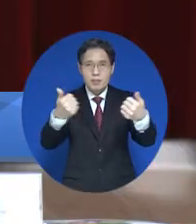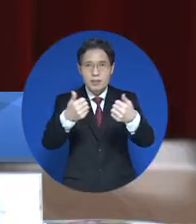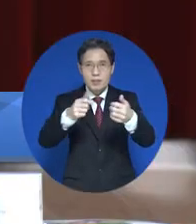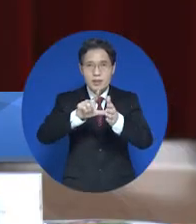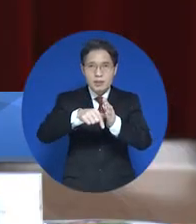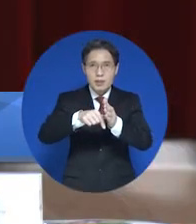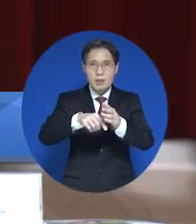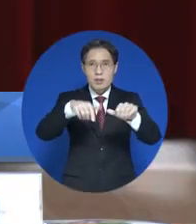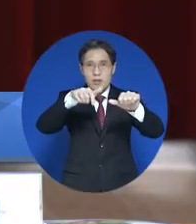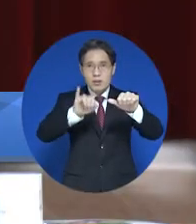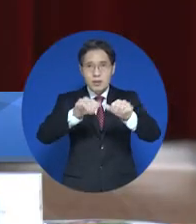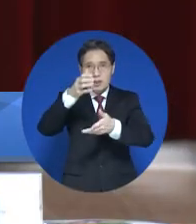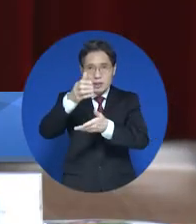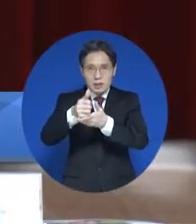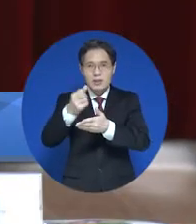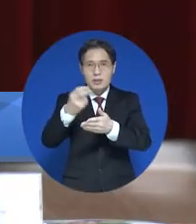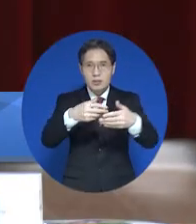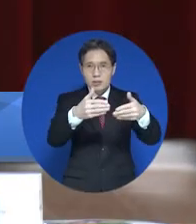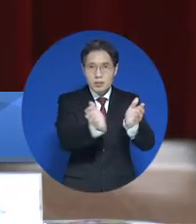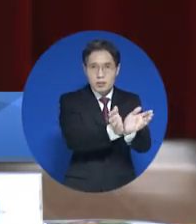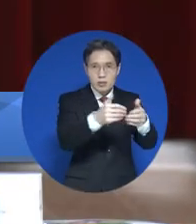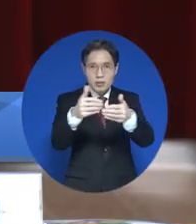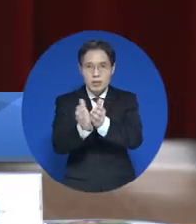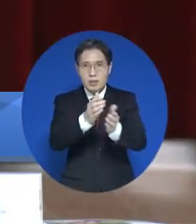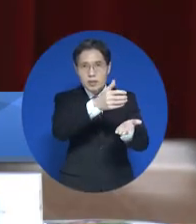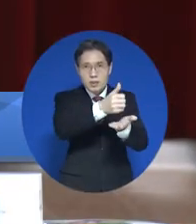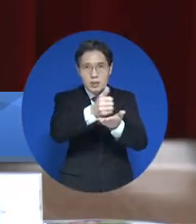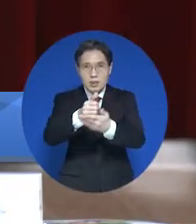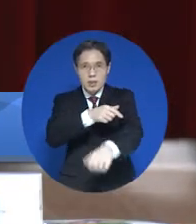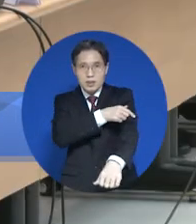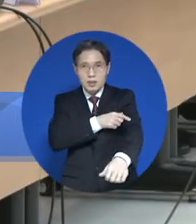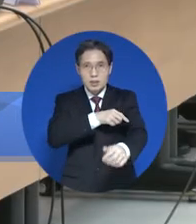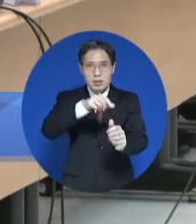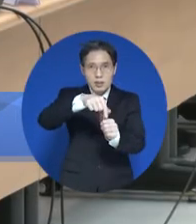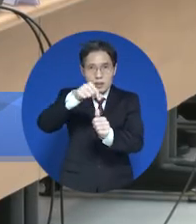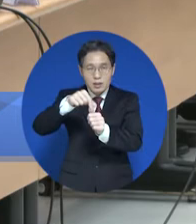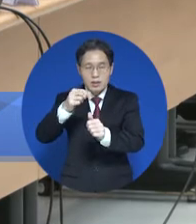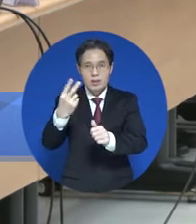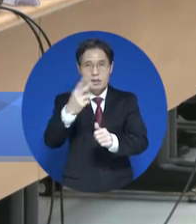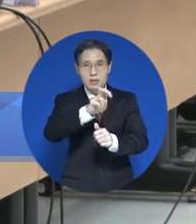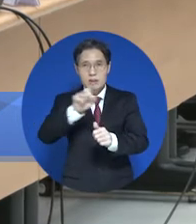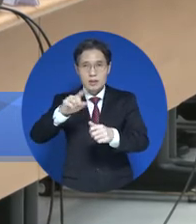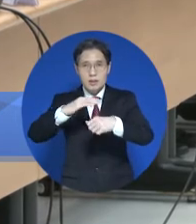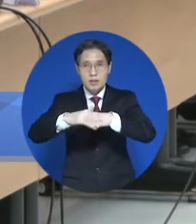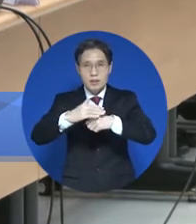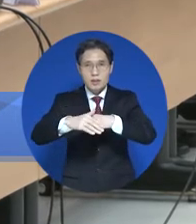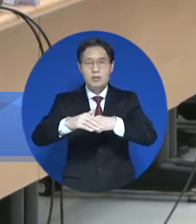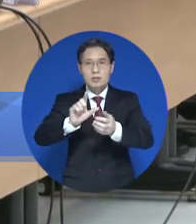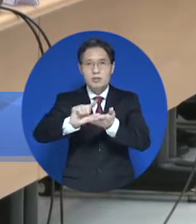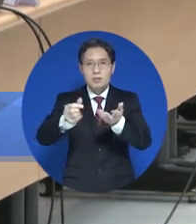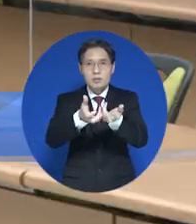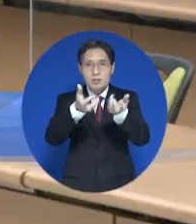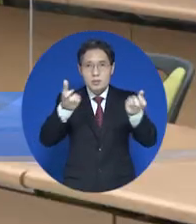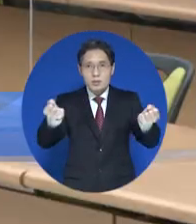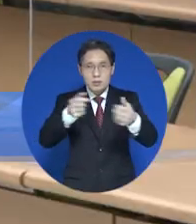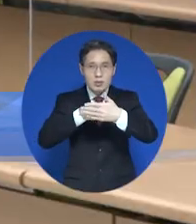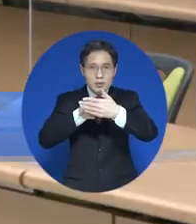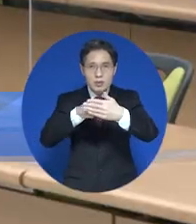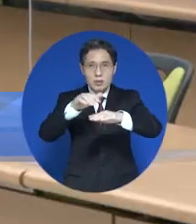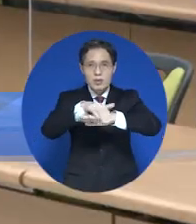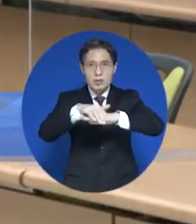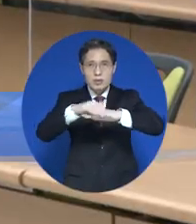5기 의장과 군과 위원장 등 임원 선출과 2021년 대구광역시 지방분권 추진